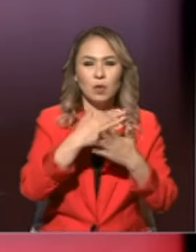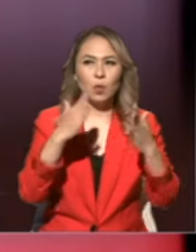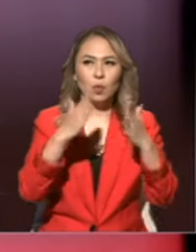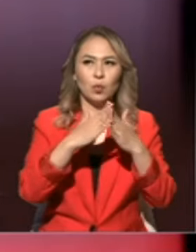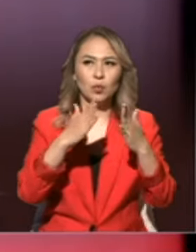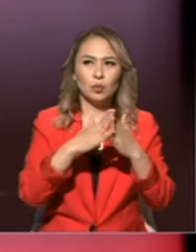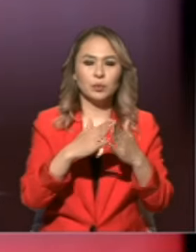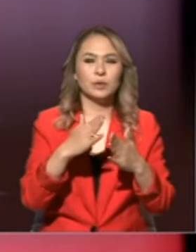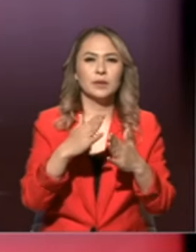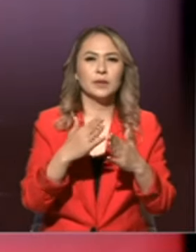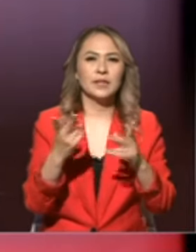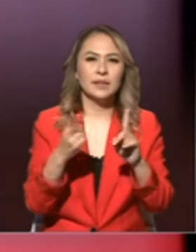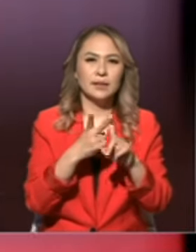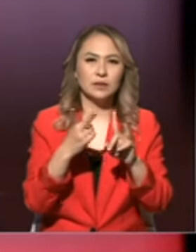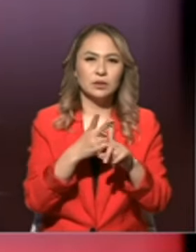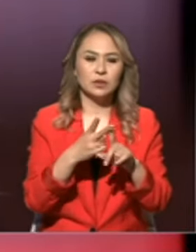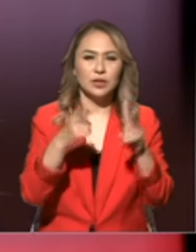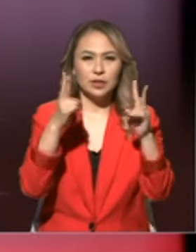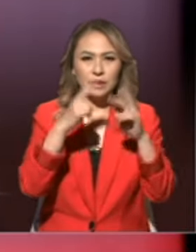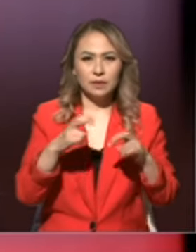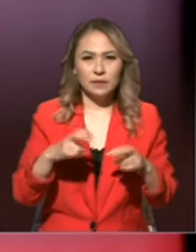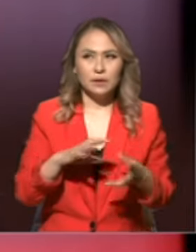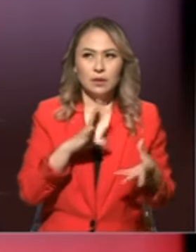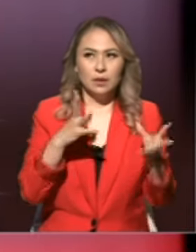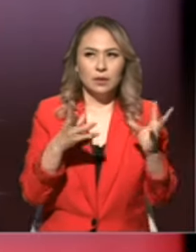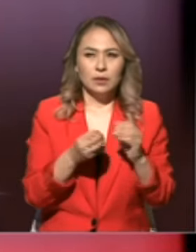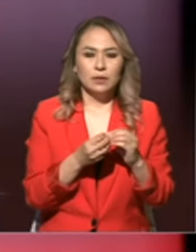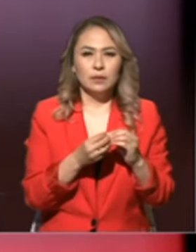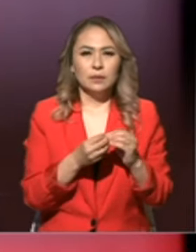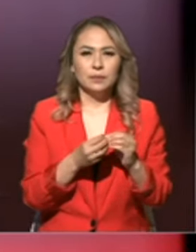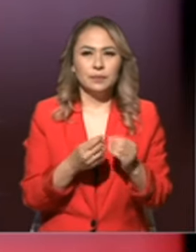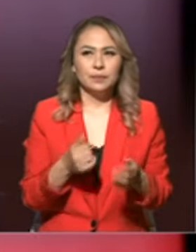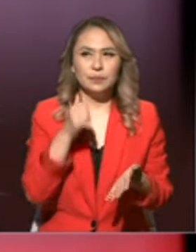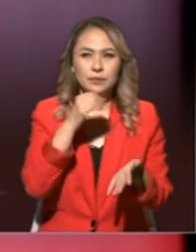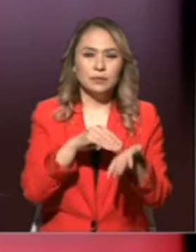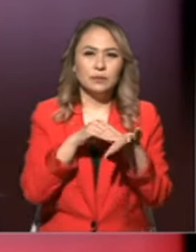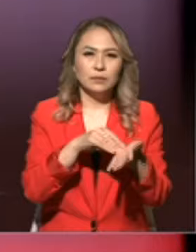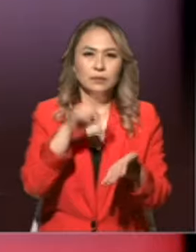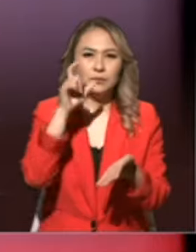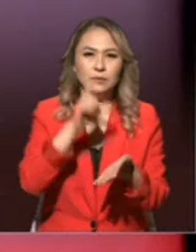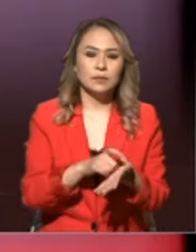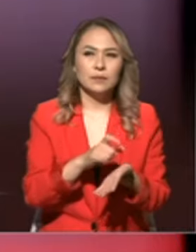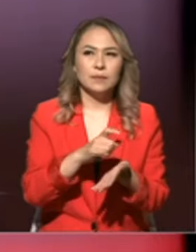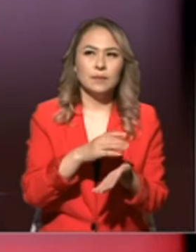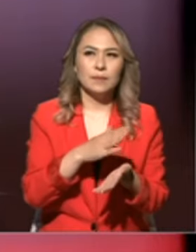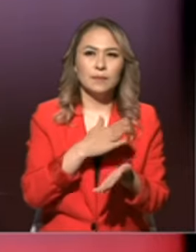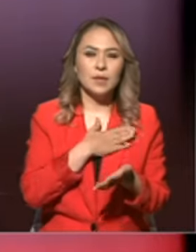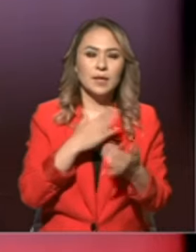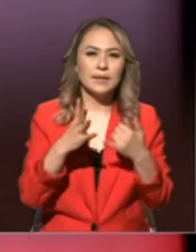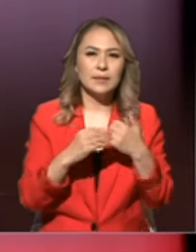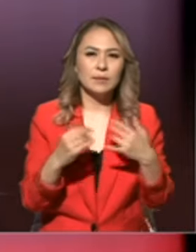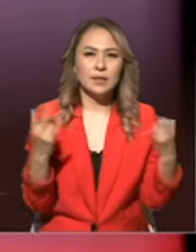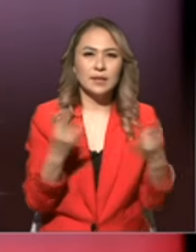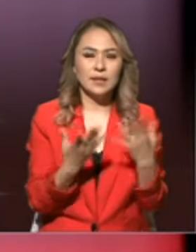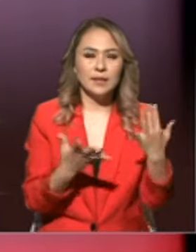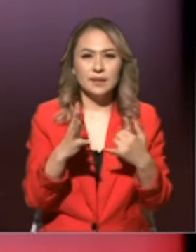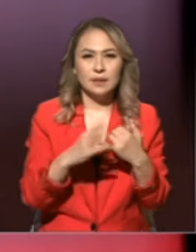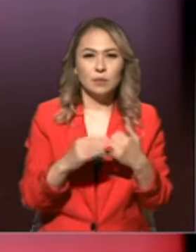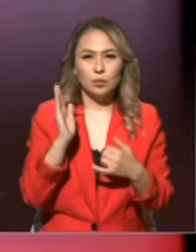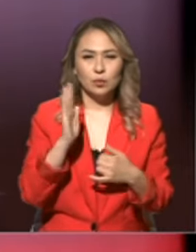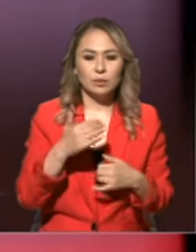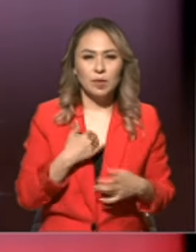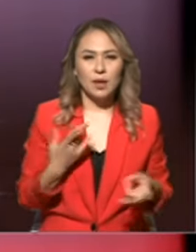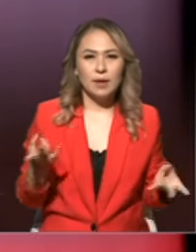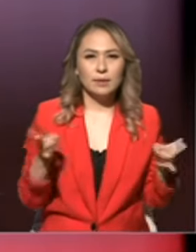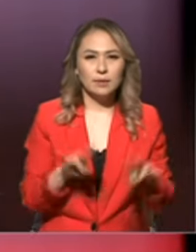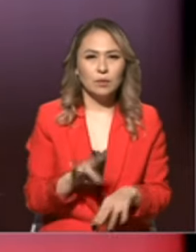болу. Екінші, яғни зерттеудің нәтижесінде ана сұхбат берушілердің айтқаны бізге жер керек деді. Егер жерім болса, мен қаламын